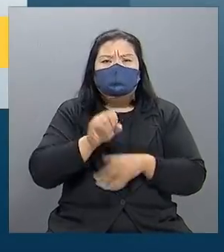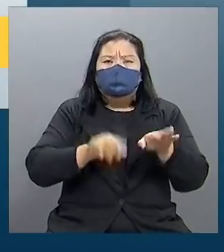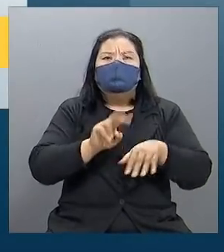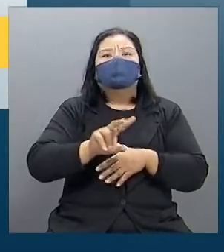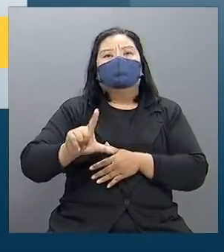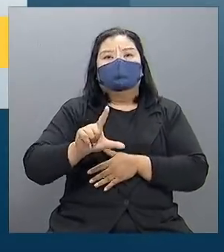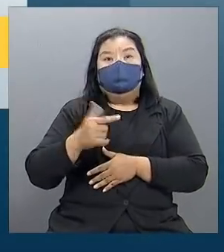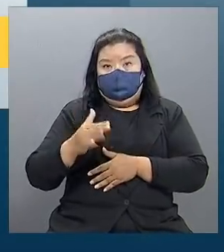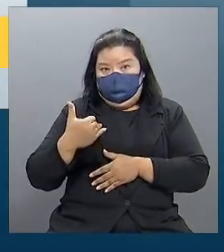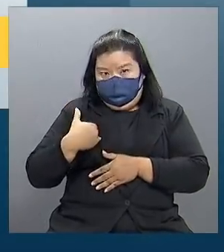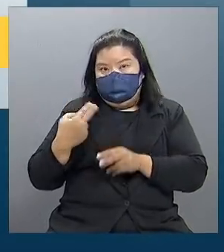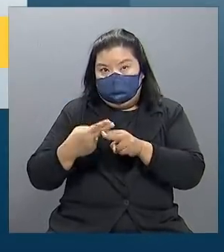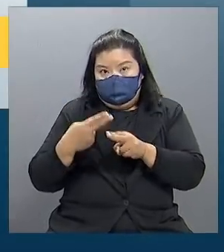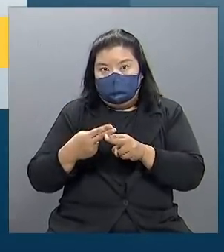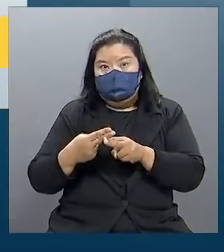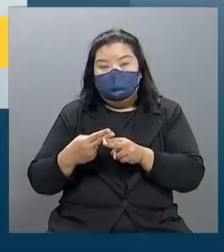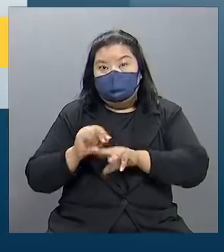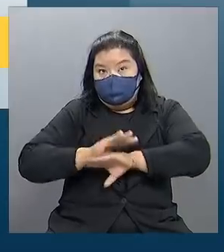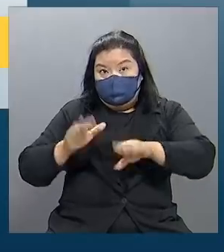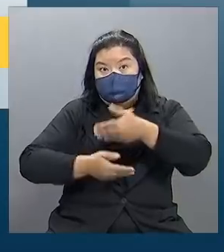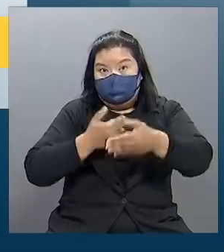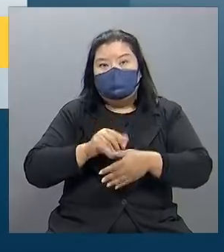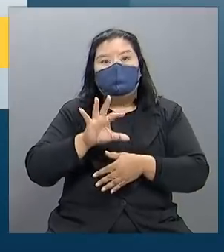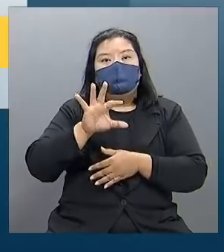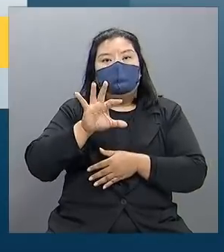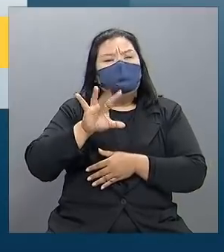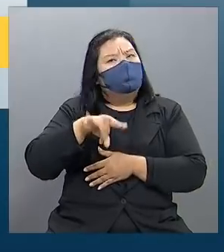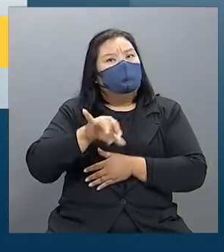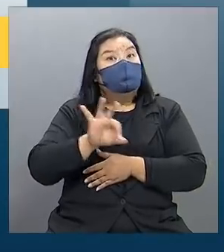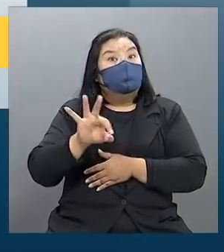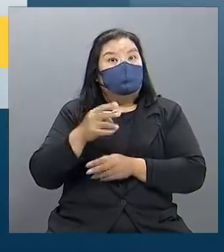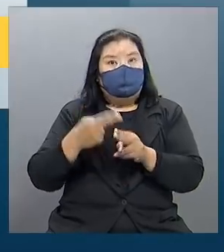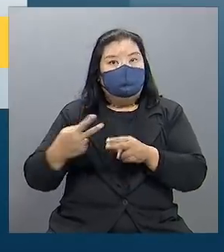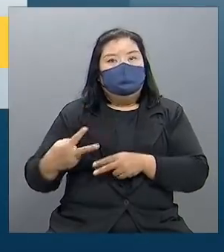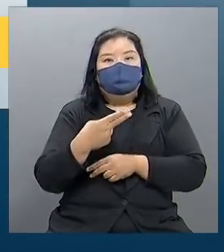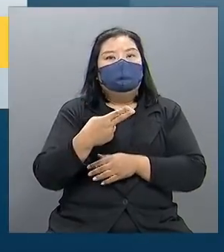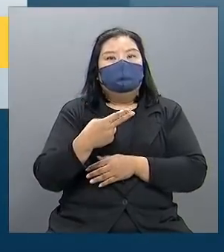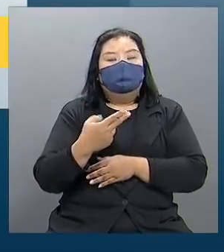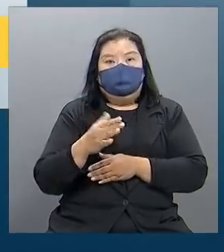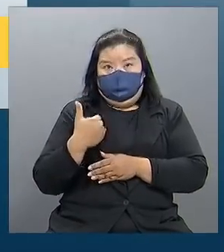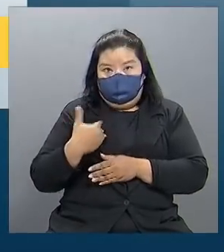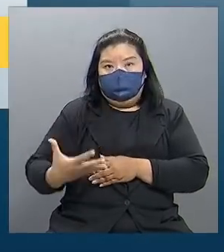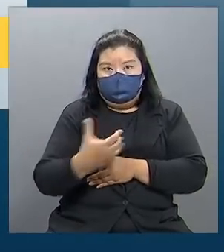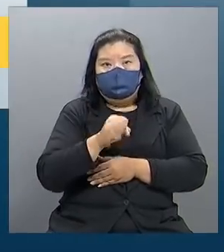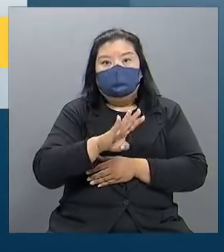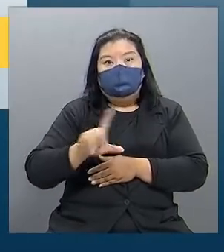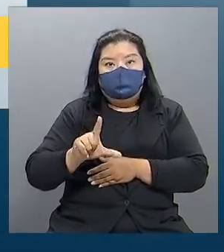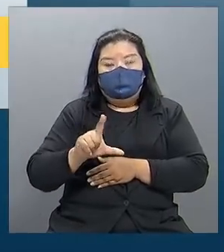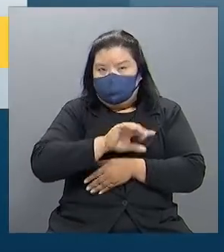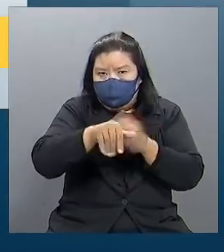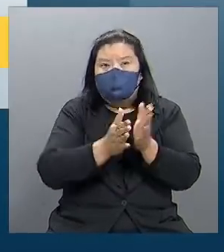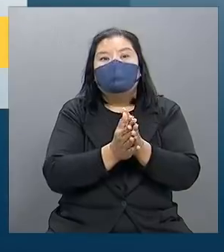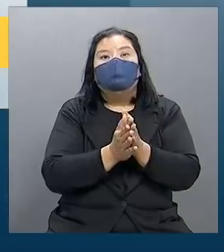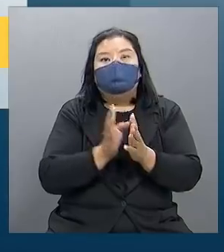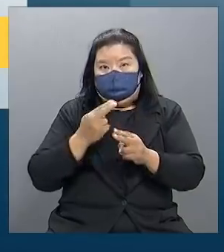สิทธิ์ไปแล้ว 8,900 รายกองสลากพลัสยึดมาได้4ล้านใบคาดว่าจะมีผู้ค้าถูกตัดสิทธิ์อี